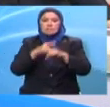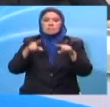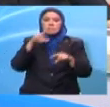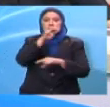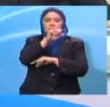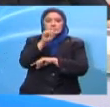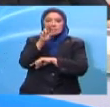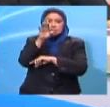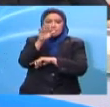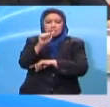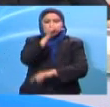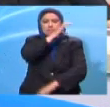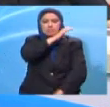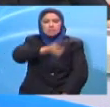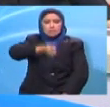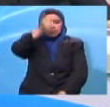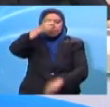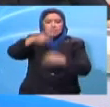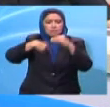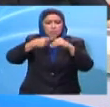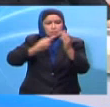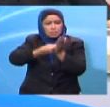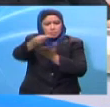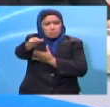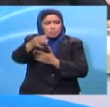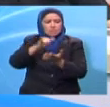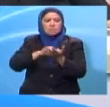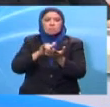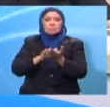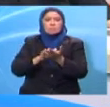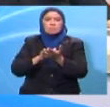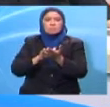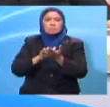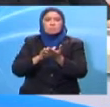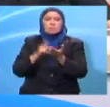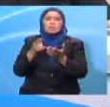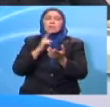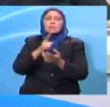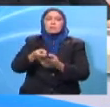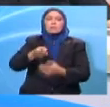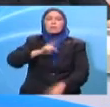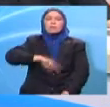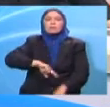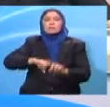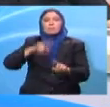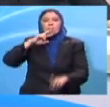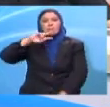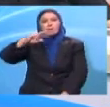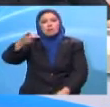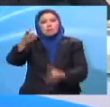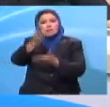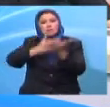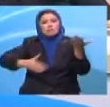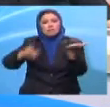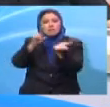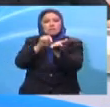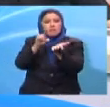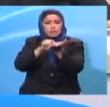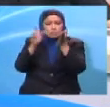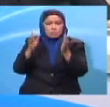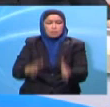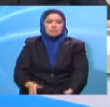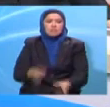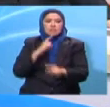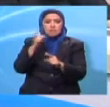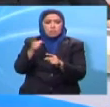Sri Anwar Musa berhubung pembelian hartanah itu diputarbitkan sesetengah media jelas Perdana Menteri keputusan mengenai pembelian hartanah